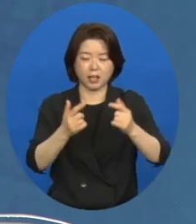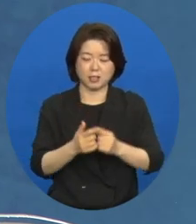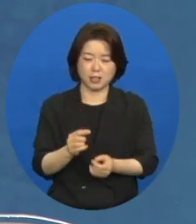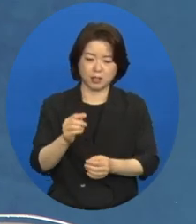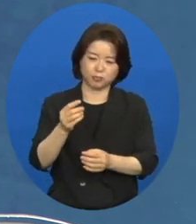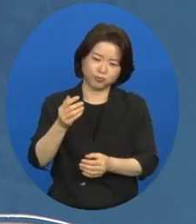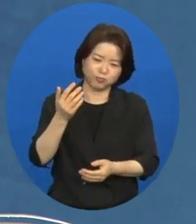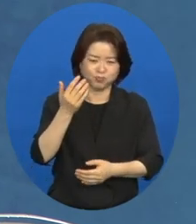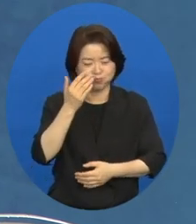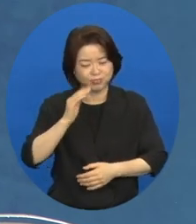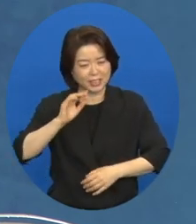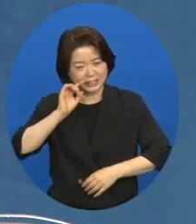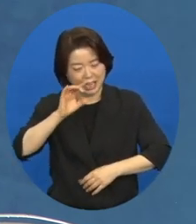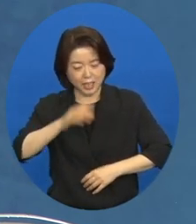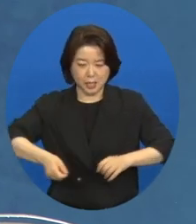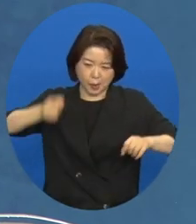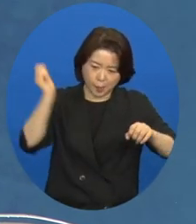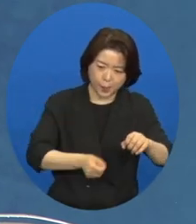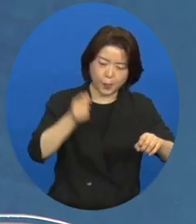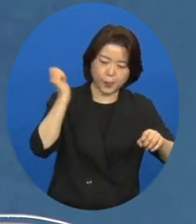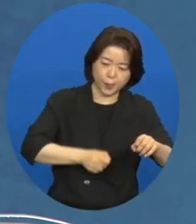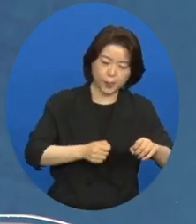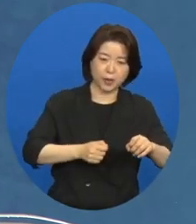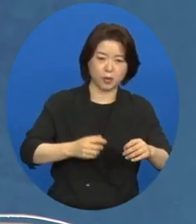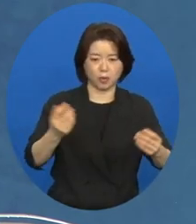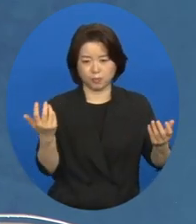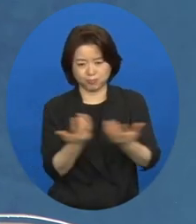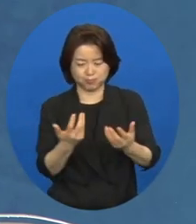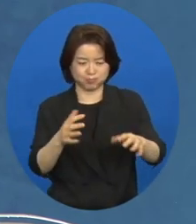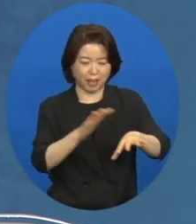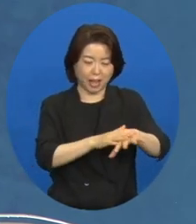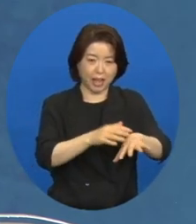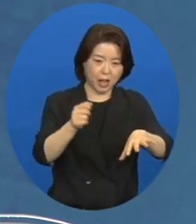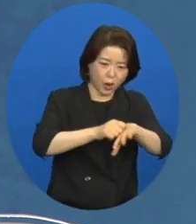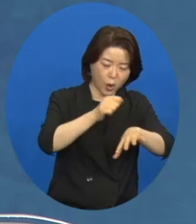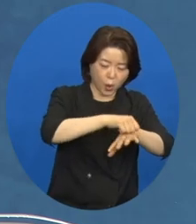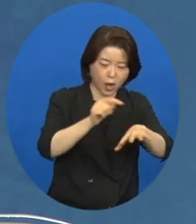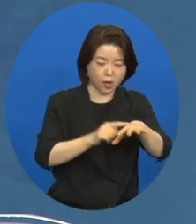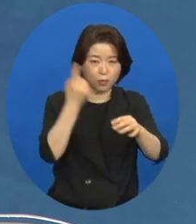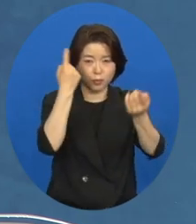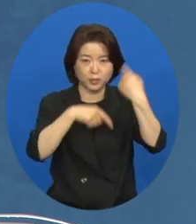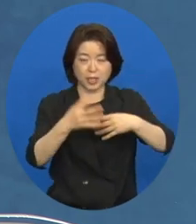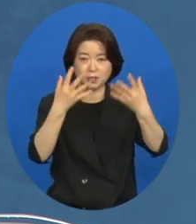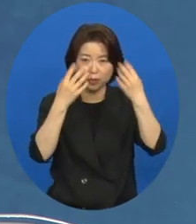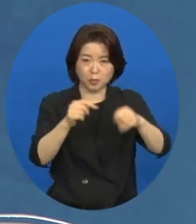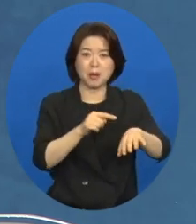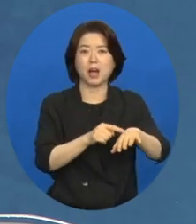부딪히고 갈라지고 상처 투성이고